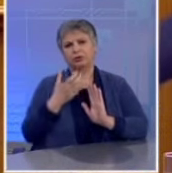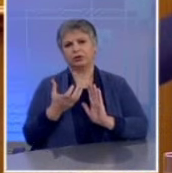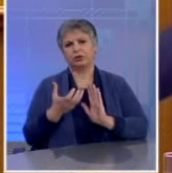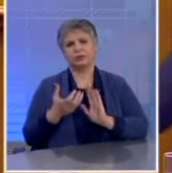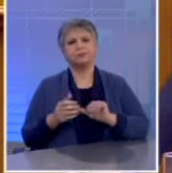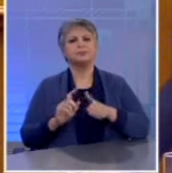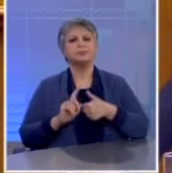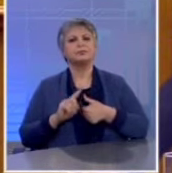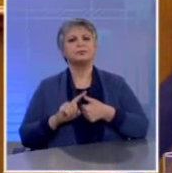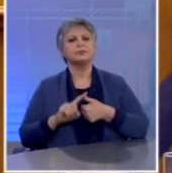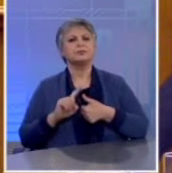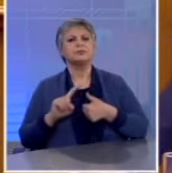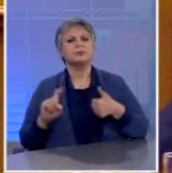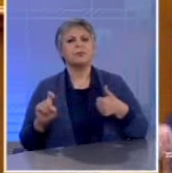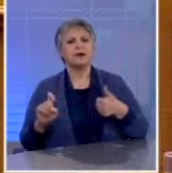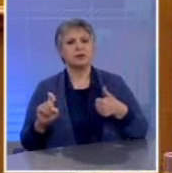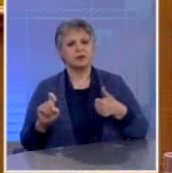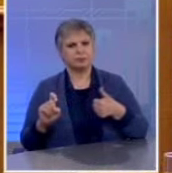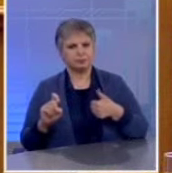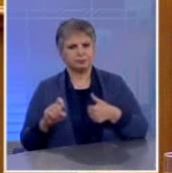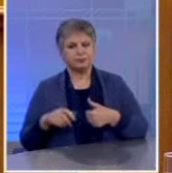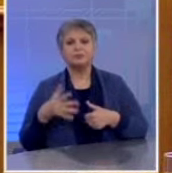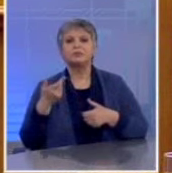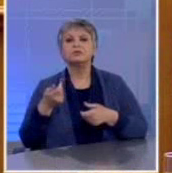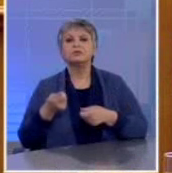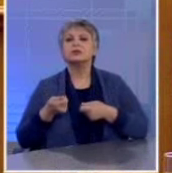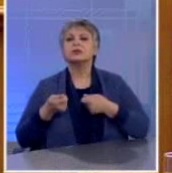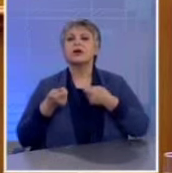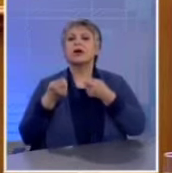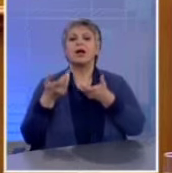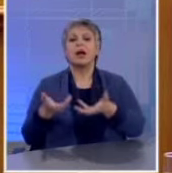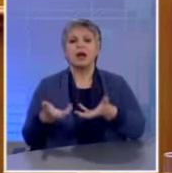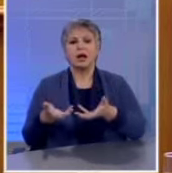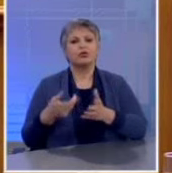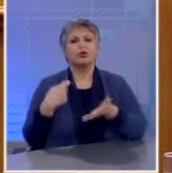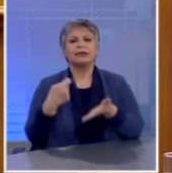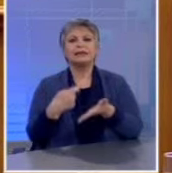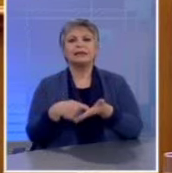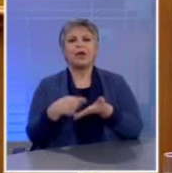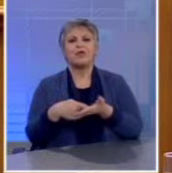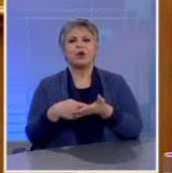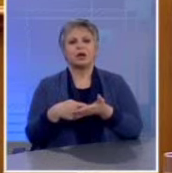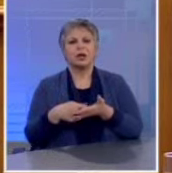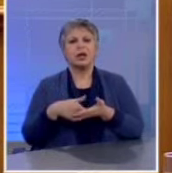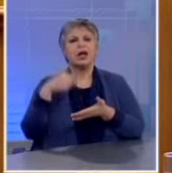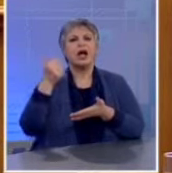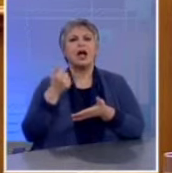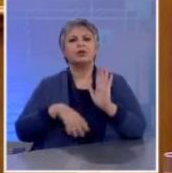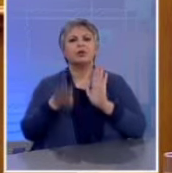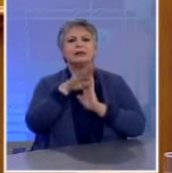Πρώτη και καλύτερη παράληψη να παραδοθεί στον έλεγχο στις αρμόδιες φορολογικές αρχές η περίφημη λίστα Λαγκάρντ.